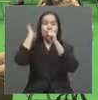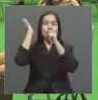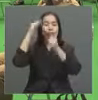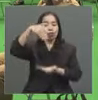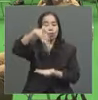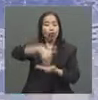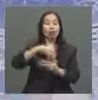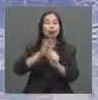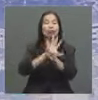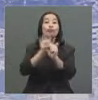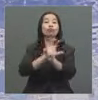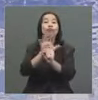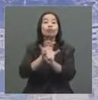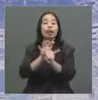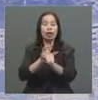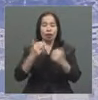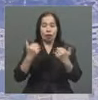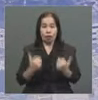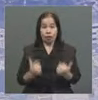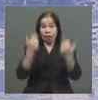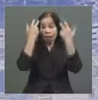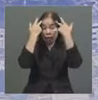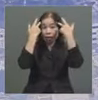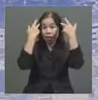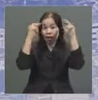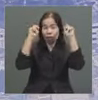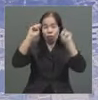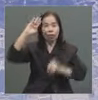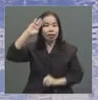นะครับวันนี้ท่านนายกได้ไ